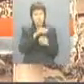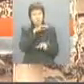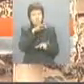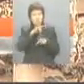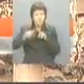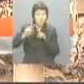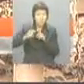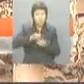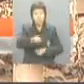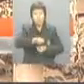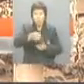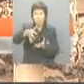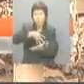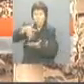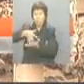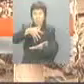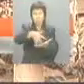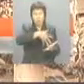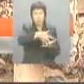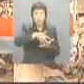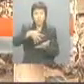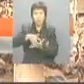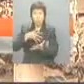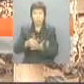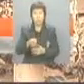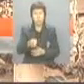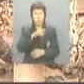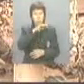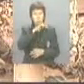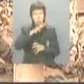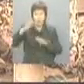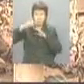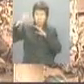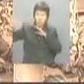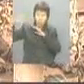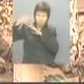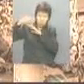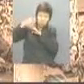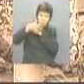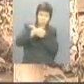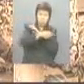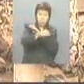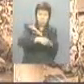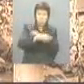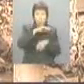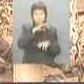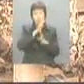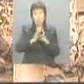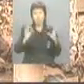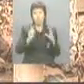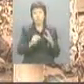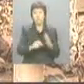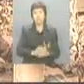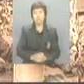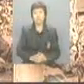นออกครับจากบ้าน โคลนมาเยอะ โอ้เยอะครับผมก็เข่าเนี่ยออกมาผมก็เข่าเลยหน